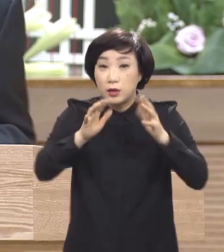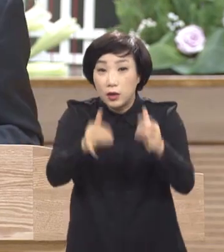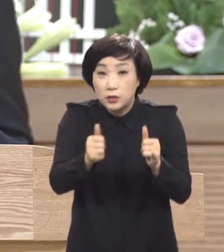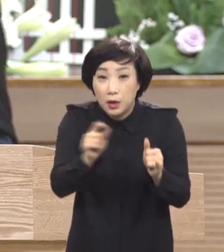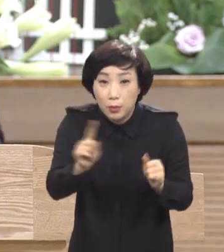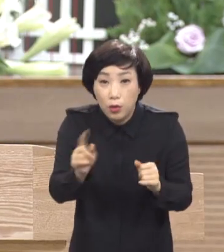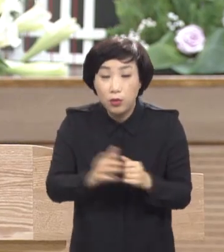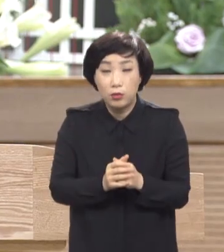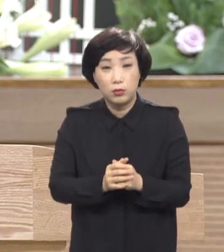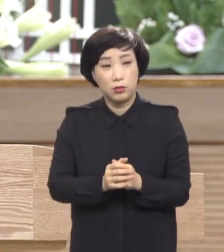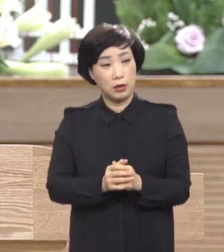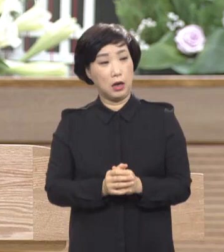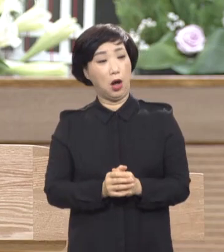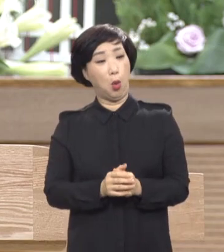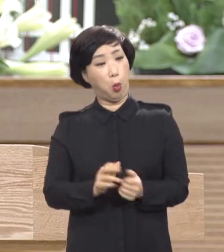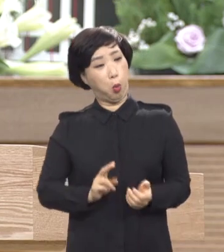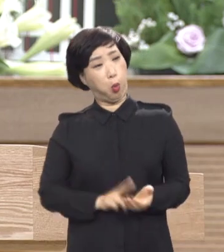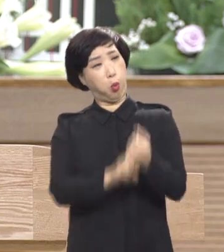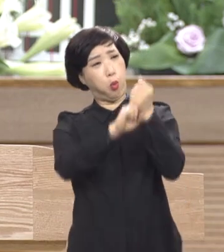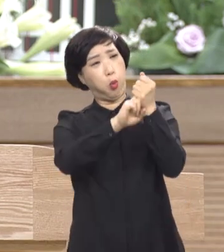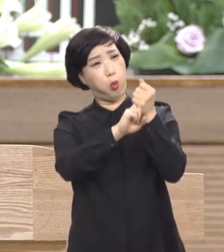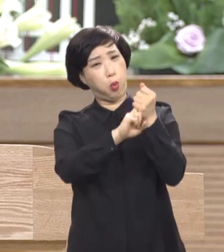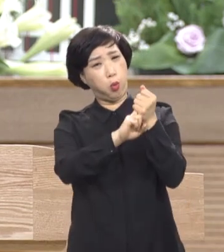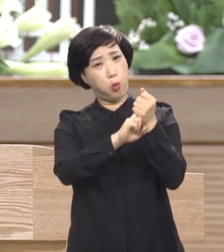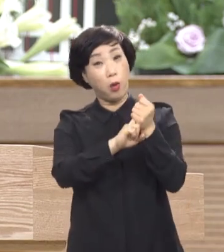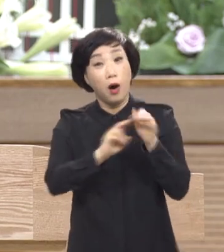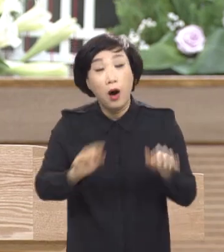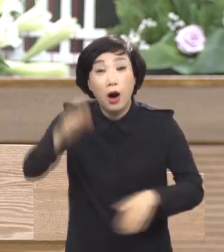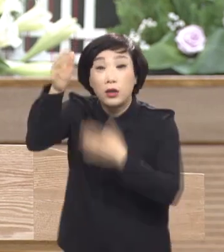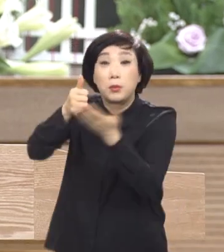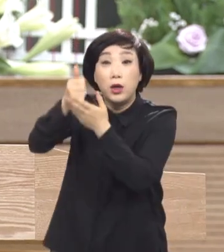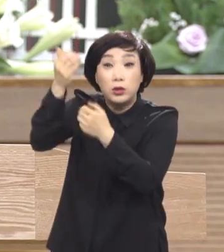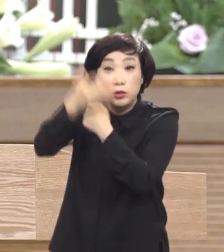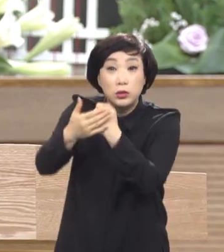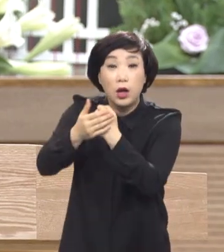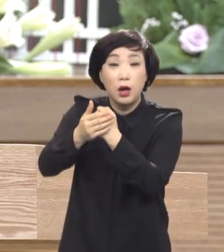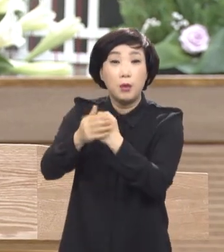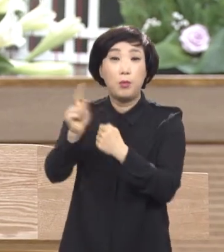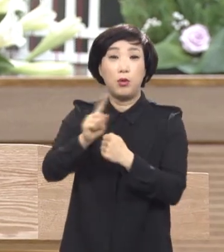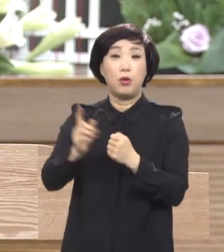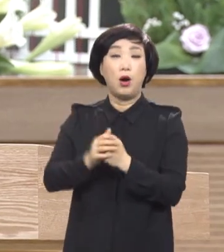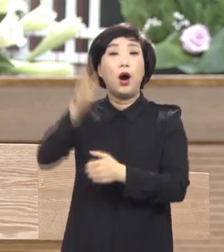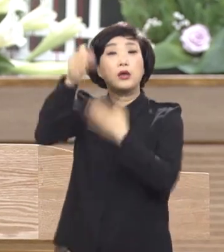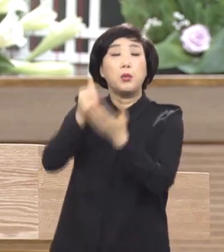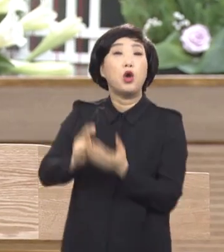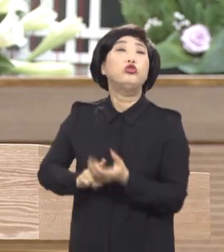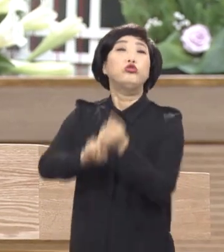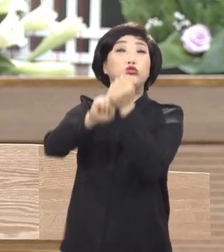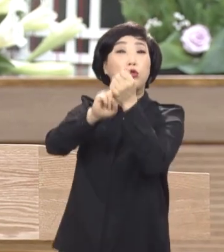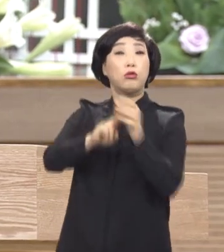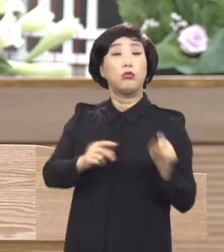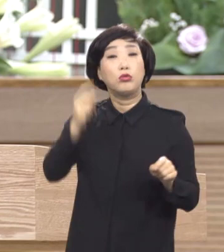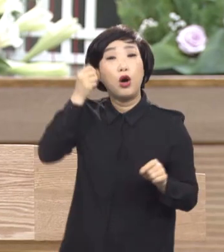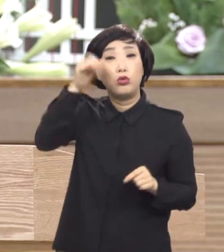세상으로 말하면 기적적이오 하나님의 은혜를 말하면 하나님의 이족으로